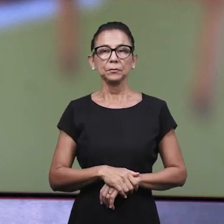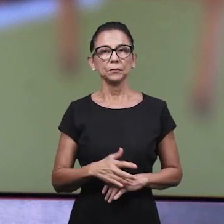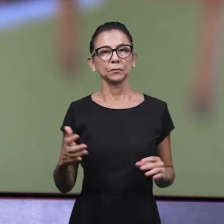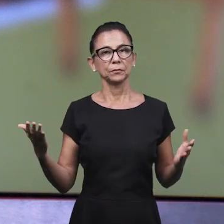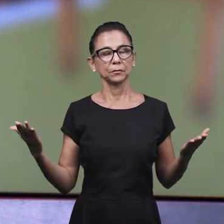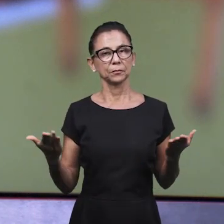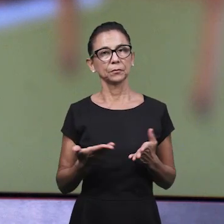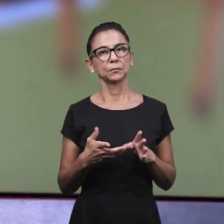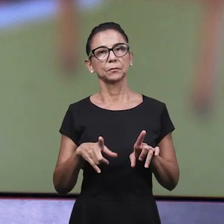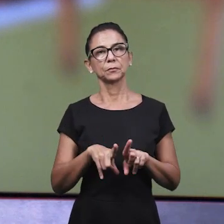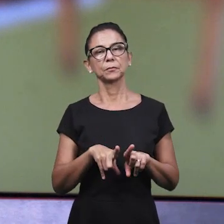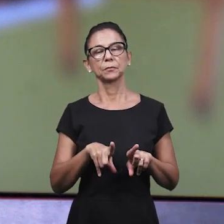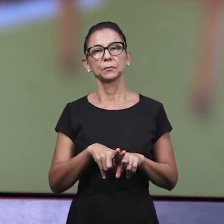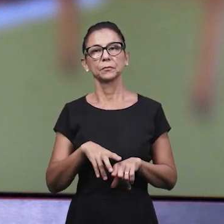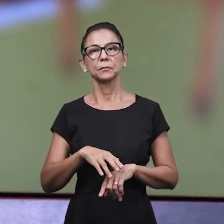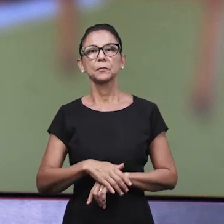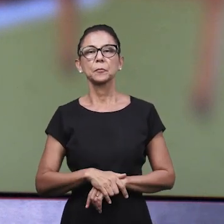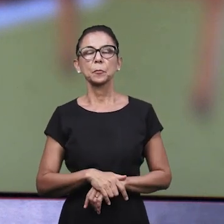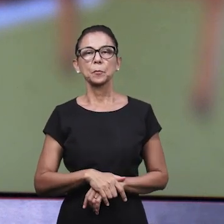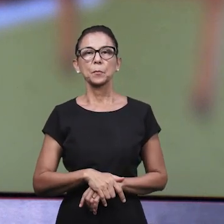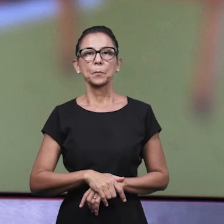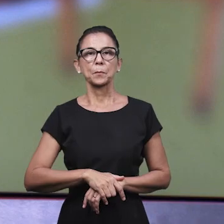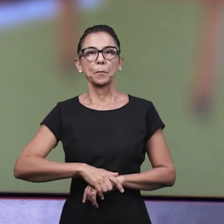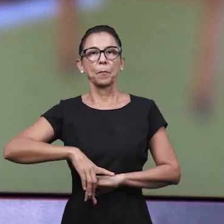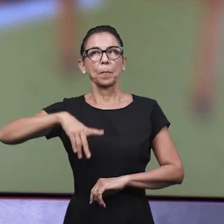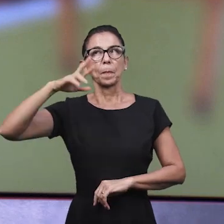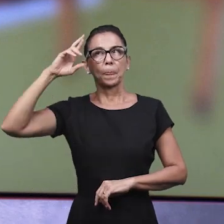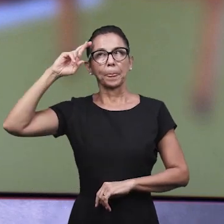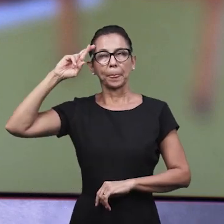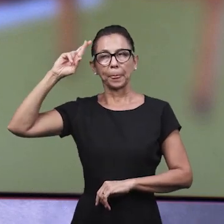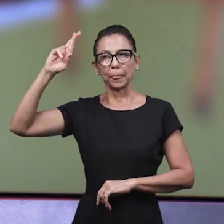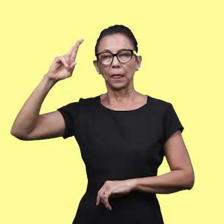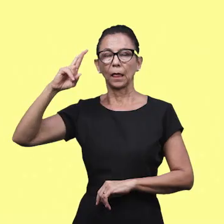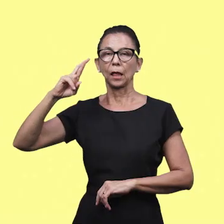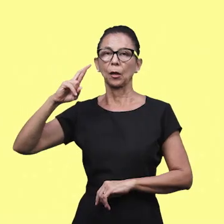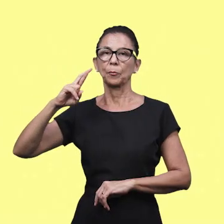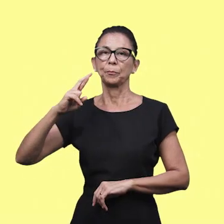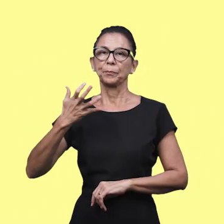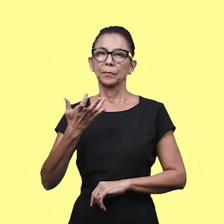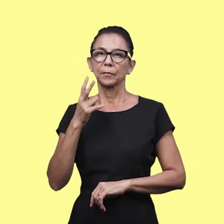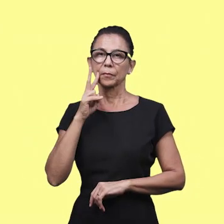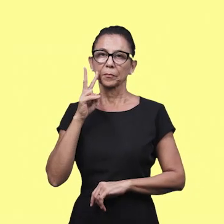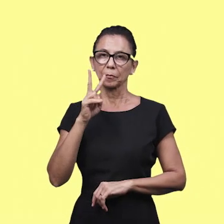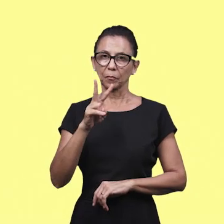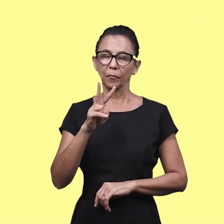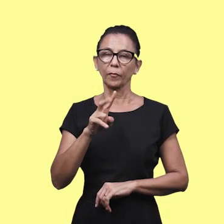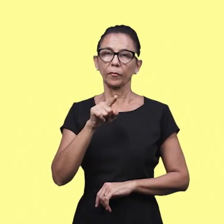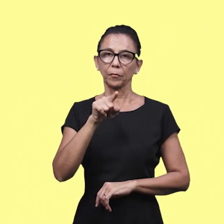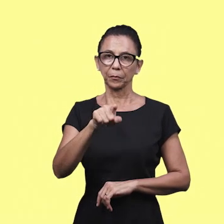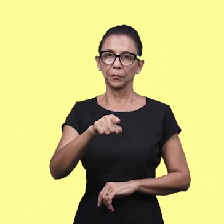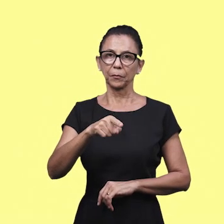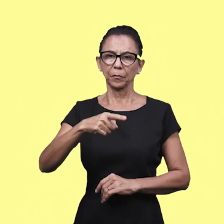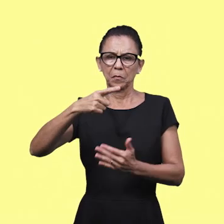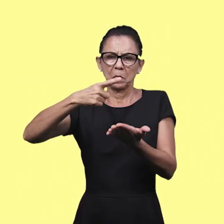le Seigneur nous appelle l'attention vers sa parole. Le Seigneur veut voir en nous